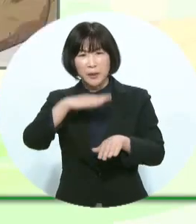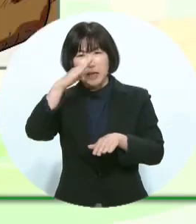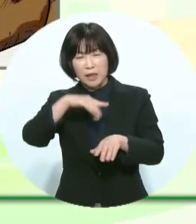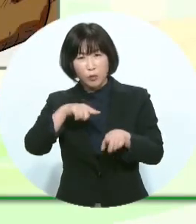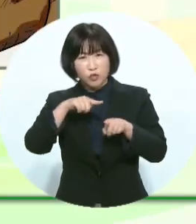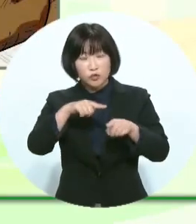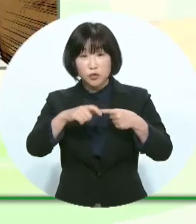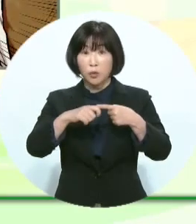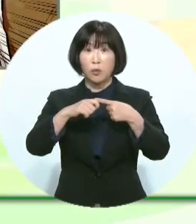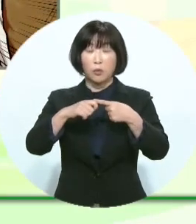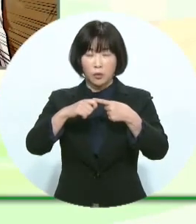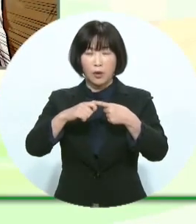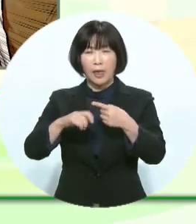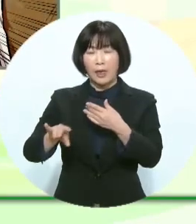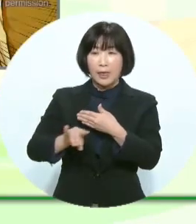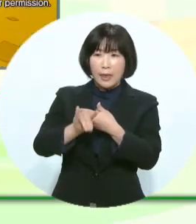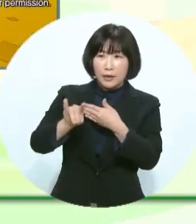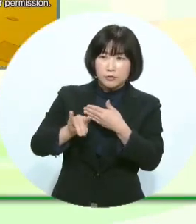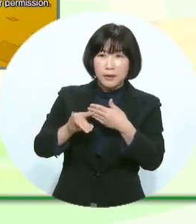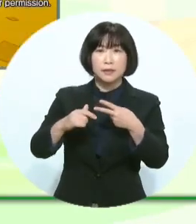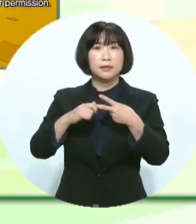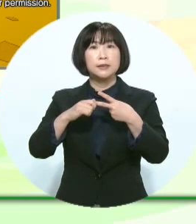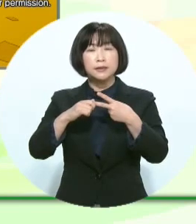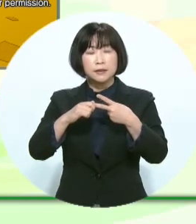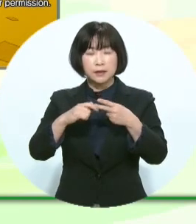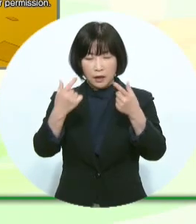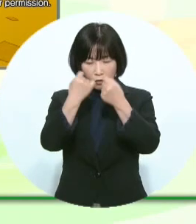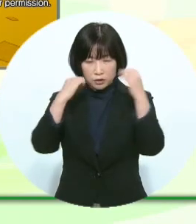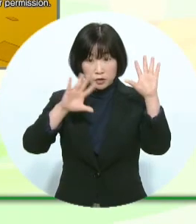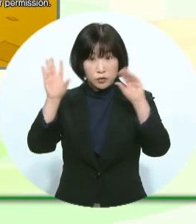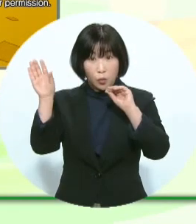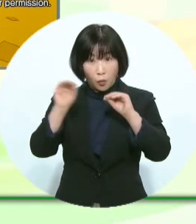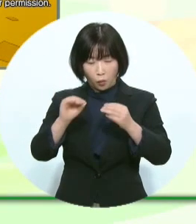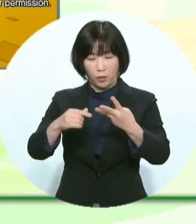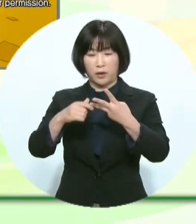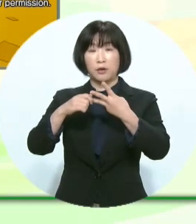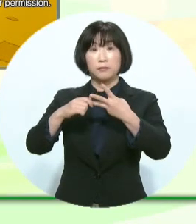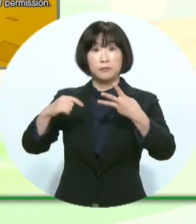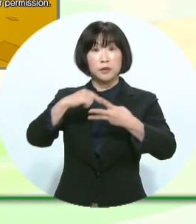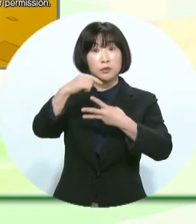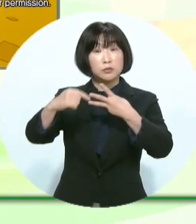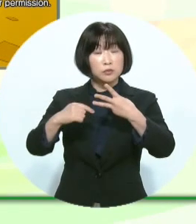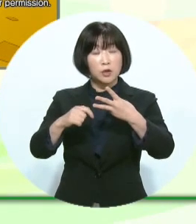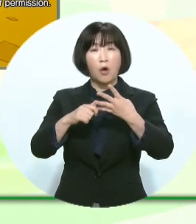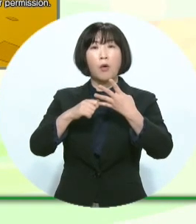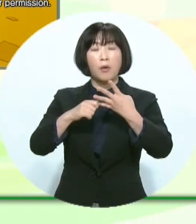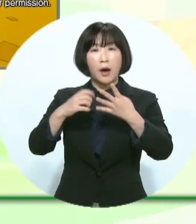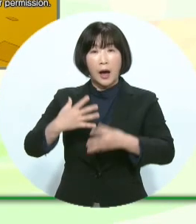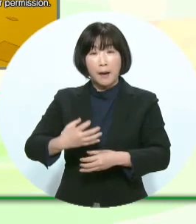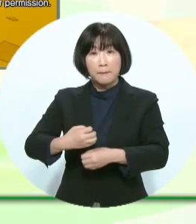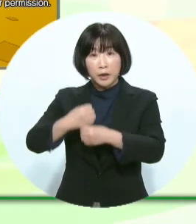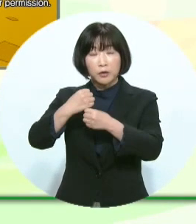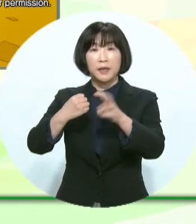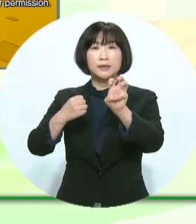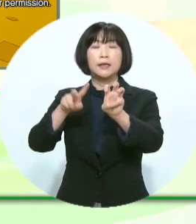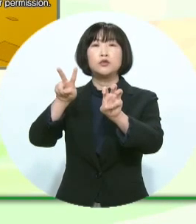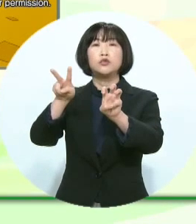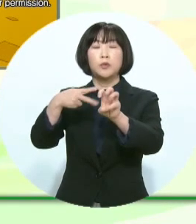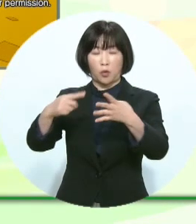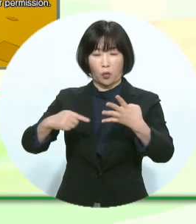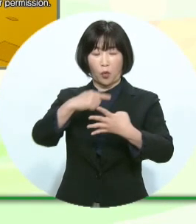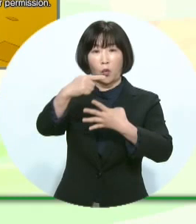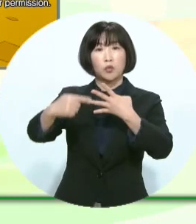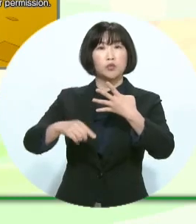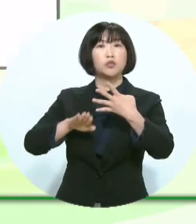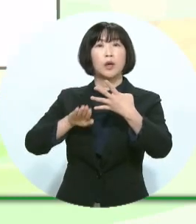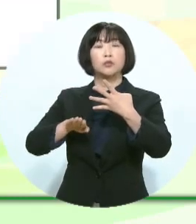編なりすまし編個人情報編の3作品とまとめ30秒編があります。